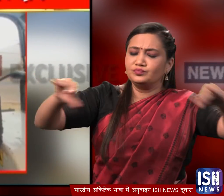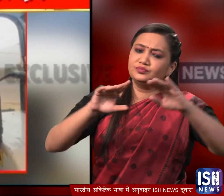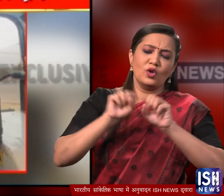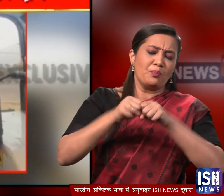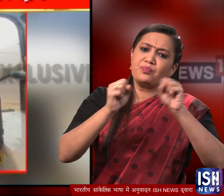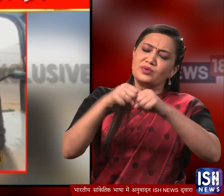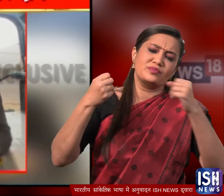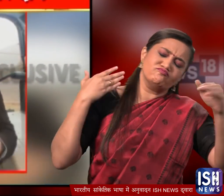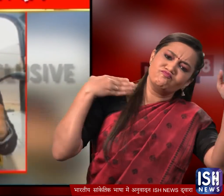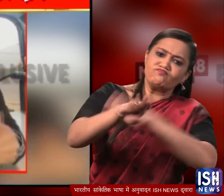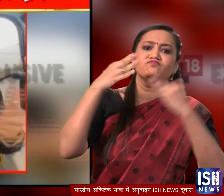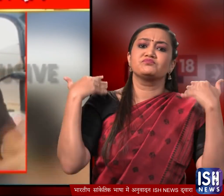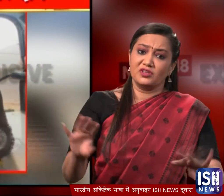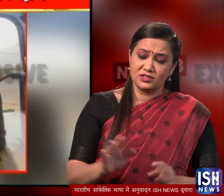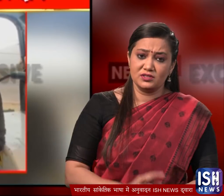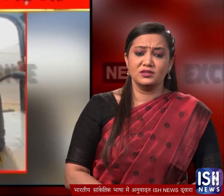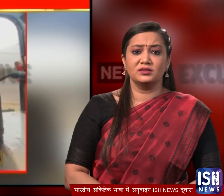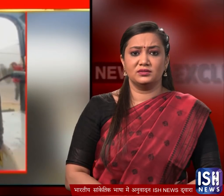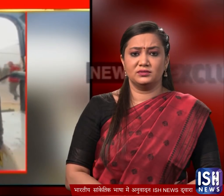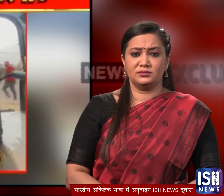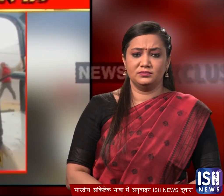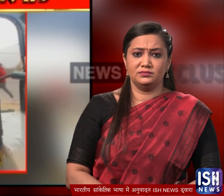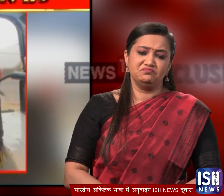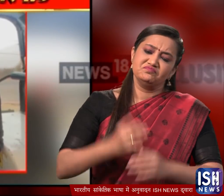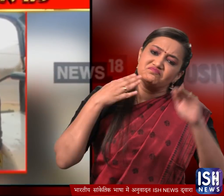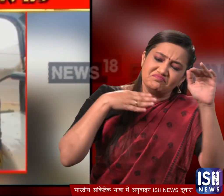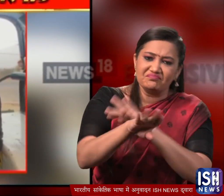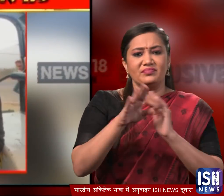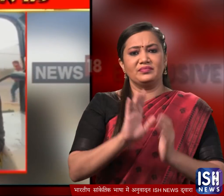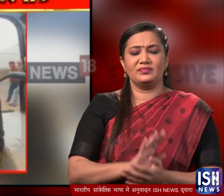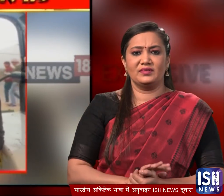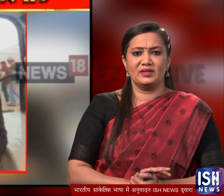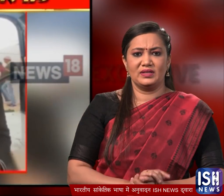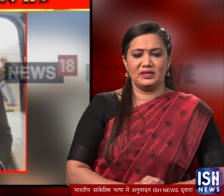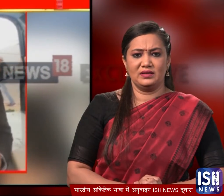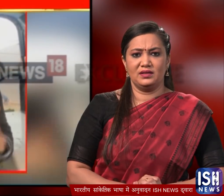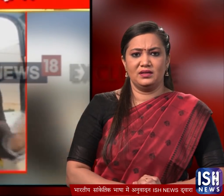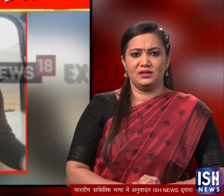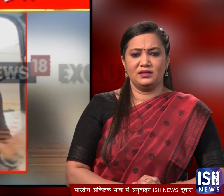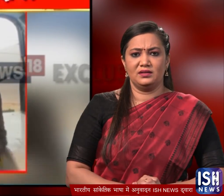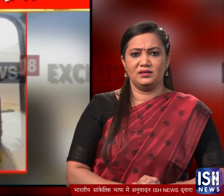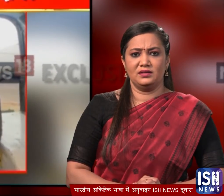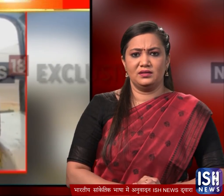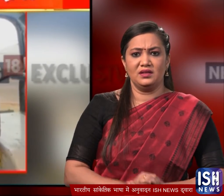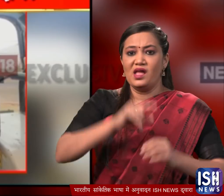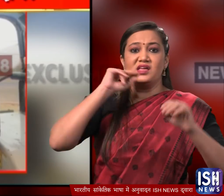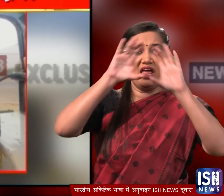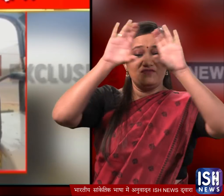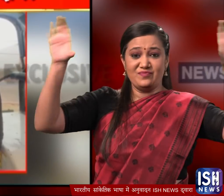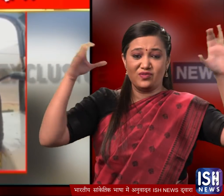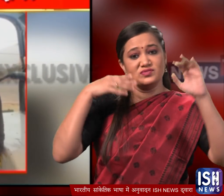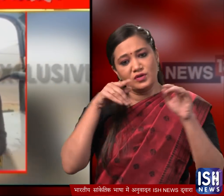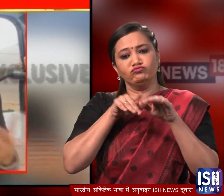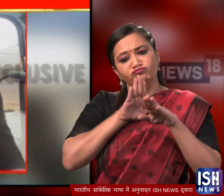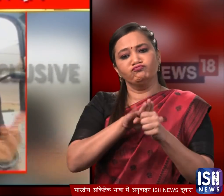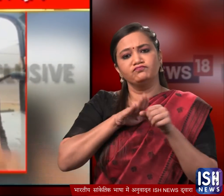थी, बैरिकेडिंग, उसको तोड़ के आगे बढ़े, उसको तोड़कर आगे बढ़े और वो सब जैसे हम सब रेड